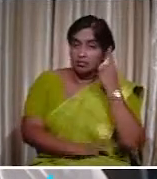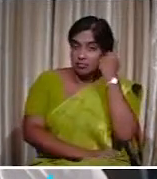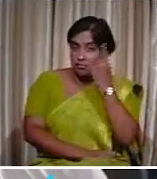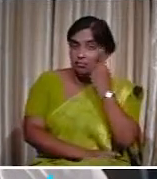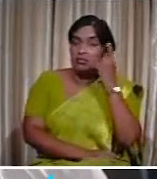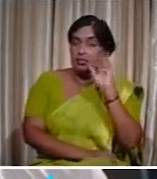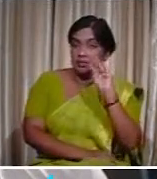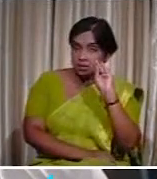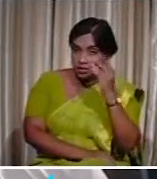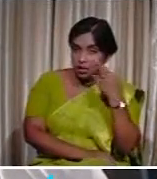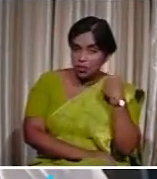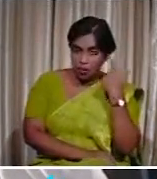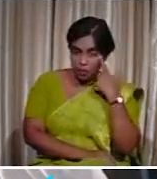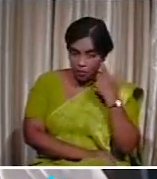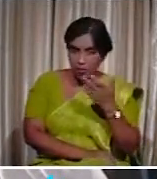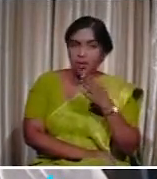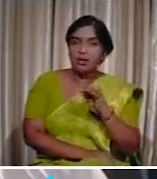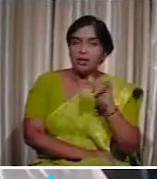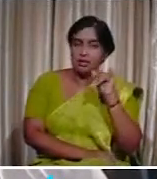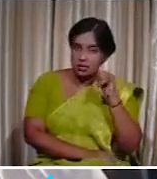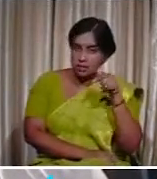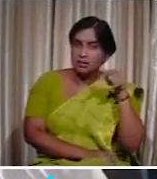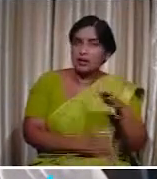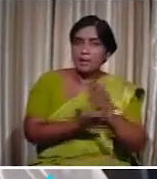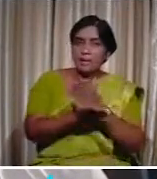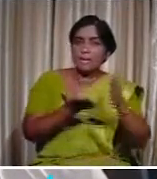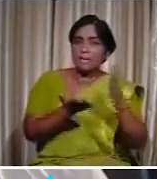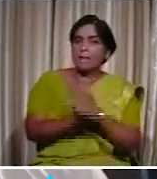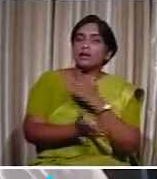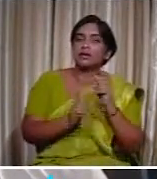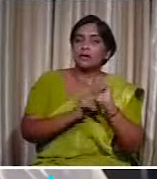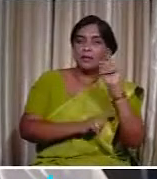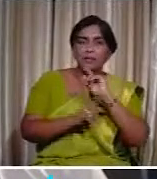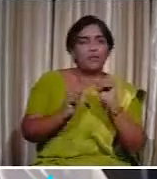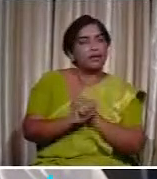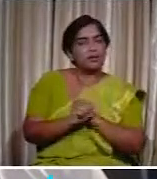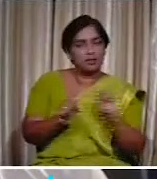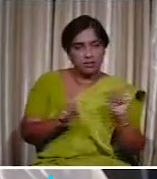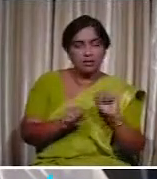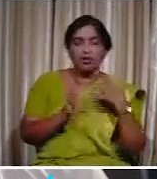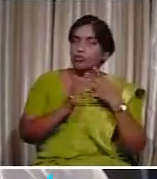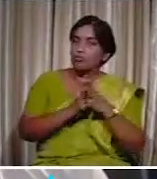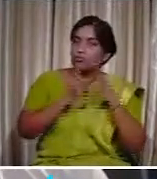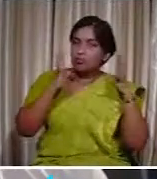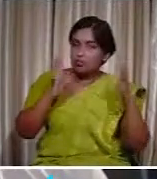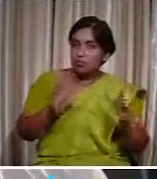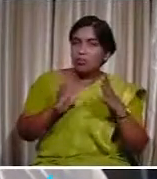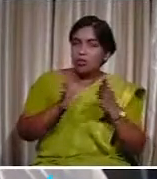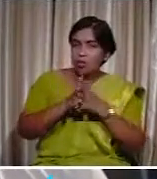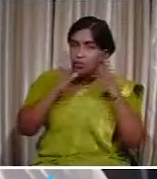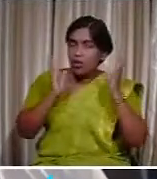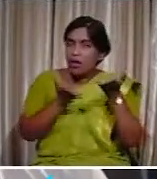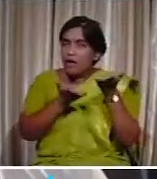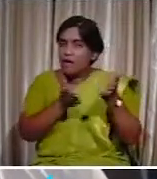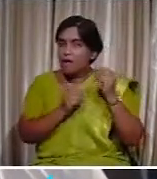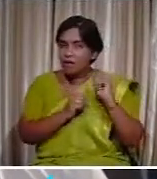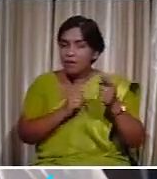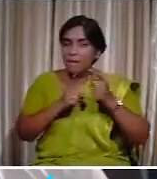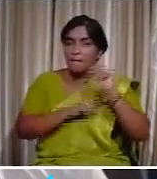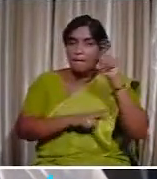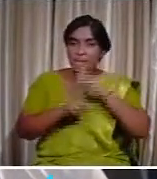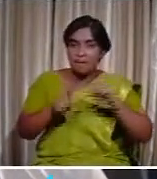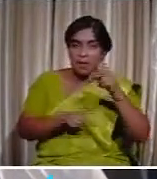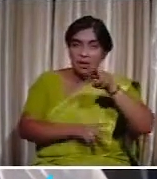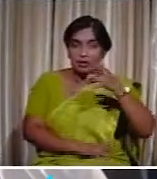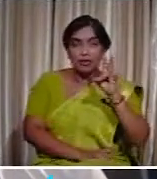යම් තරමක් හරි දැනුණා සමහරලාට මේ බෙදීම මේ පාර්ලිමේන්තුවේ ඇති වෙන්නේ නැහැ. බහුතරයේ තියෙන්නේ කොහෙද කියන එක මේ පාර්ලිමේන්තුවේ